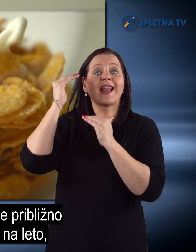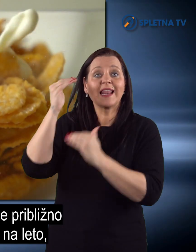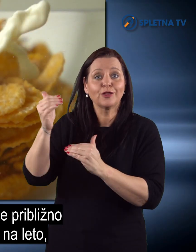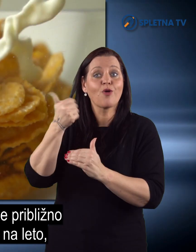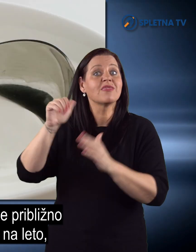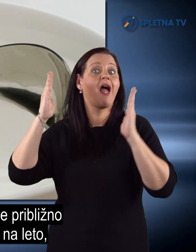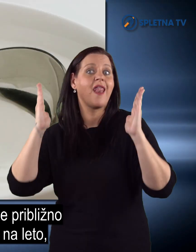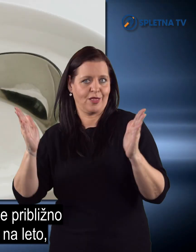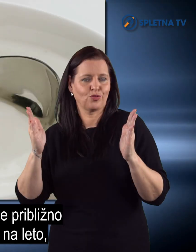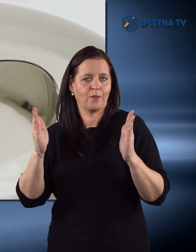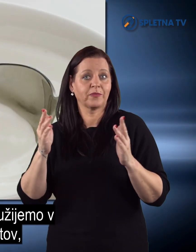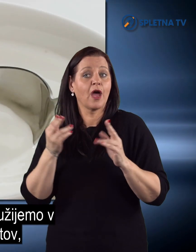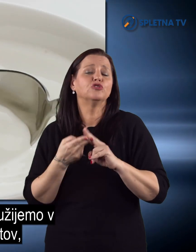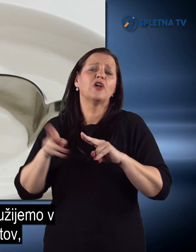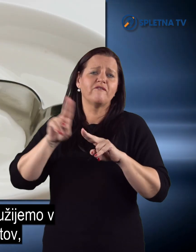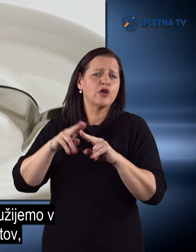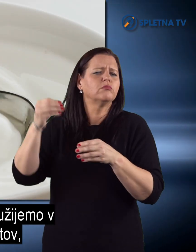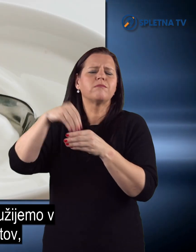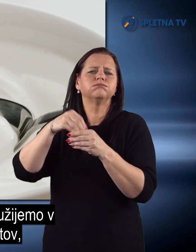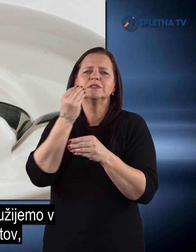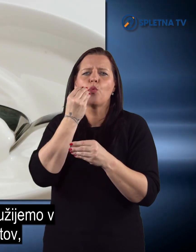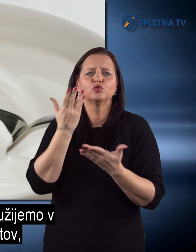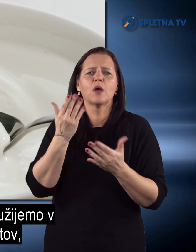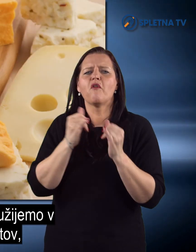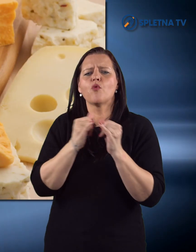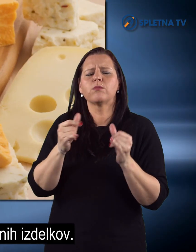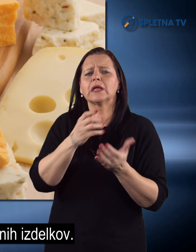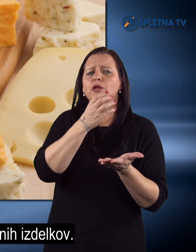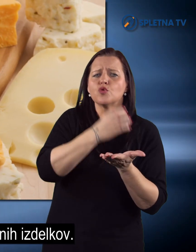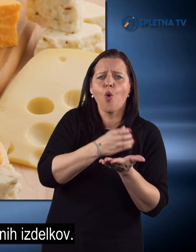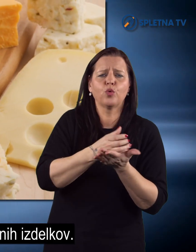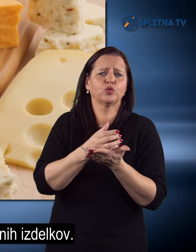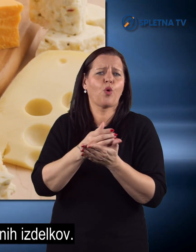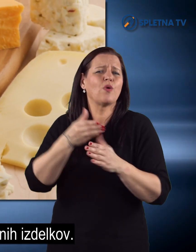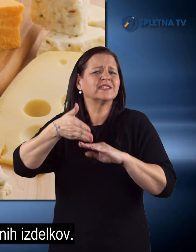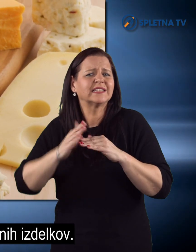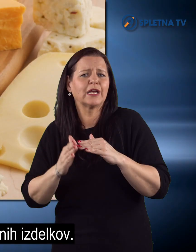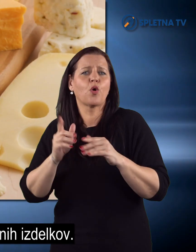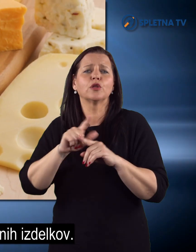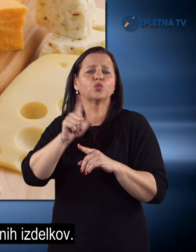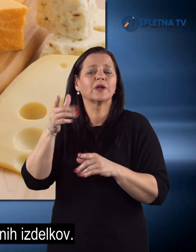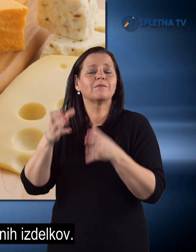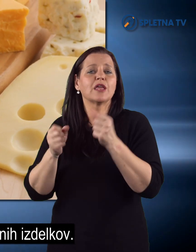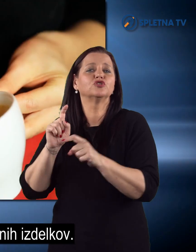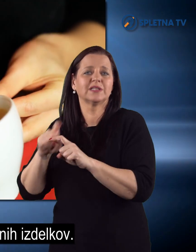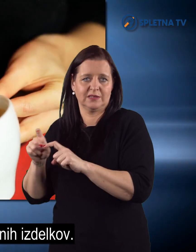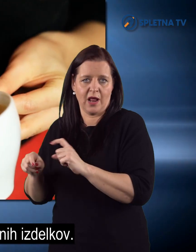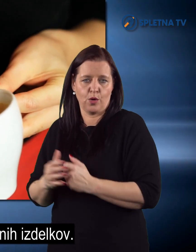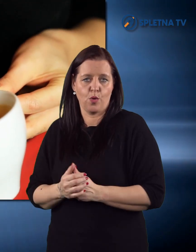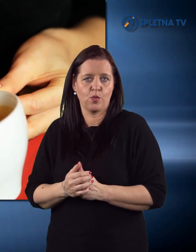leto, še več pa ga zaužijemo v obliki jogurtov, sirov in drugih mlečnih izdelkov.